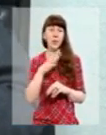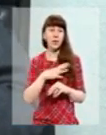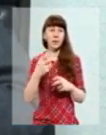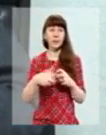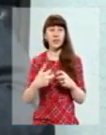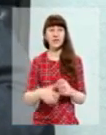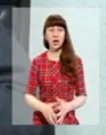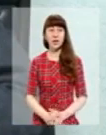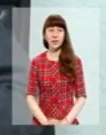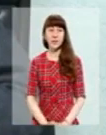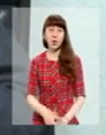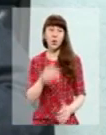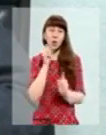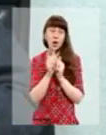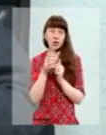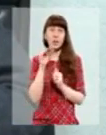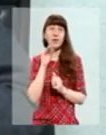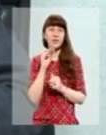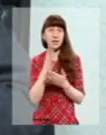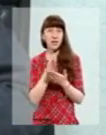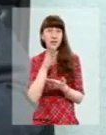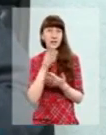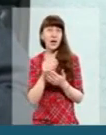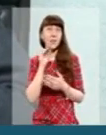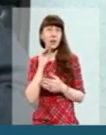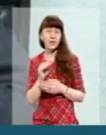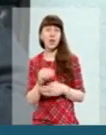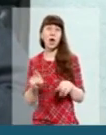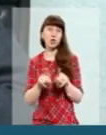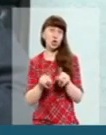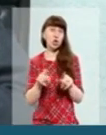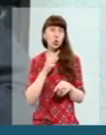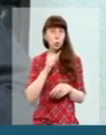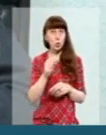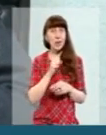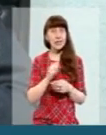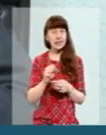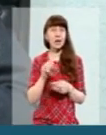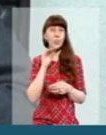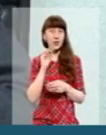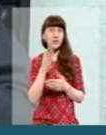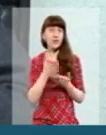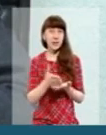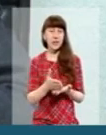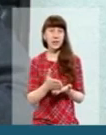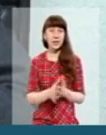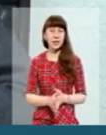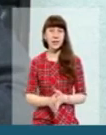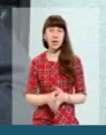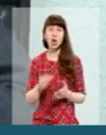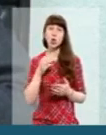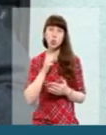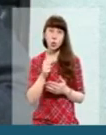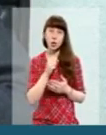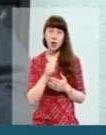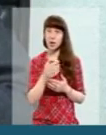общественно-политической деятельности. Әрбір кәсіптен өз мамандығы болатыны секілді, журналистик мамандық та өз саласы бойынша пайда болған. Журналист басқаға